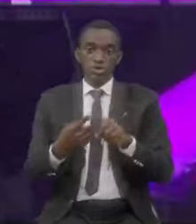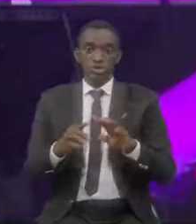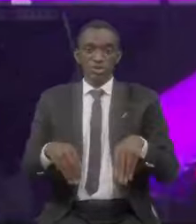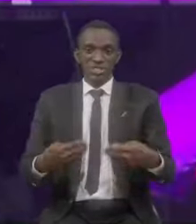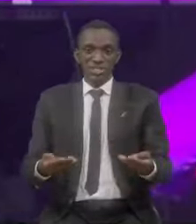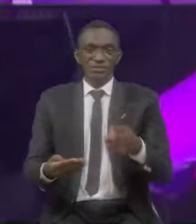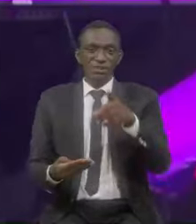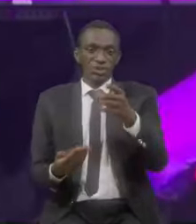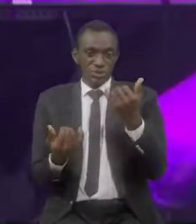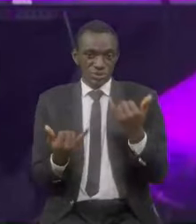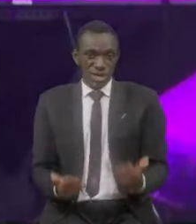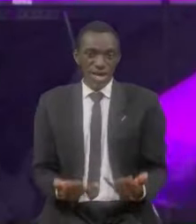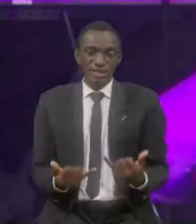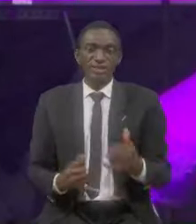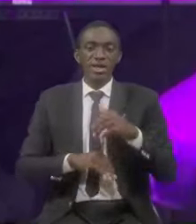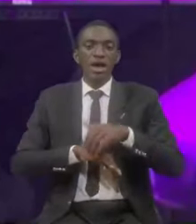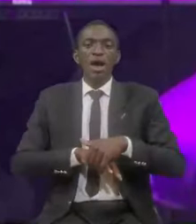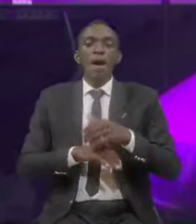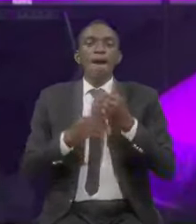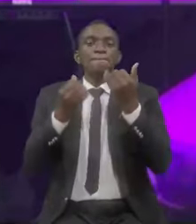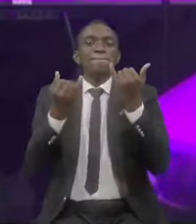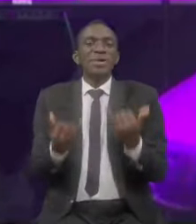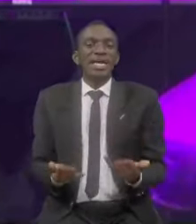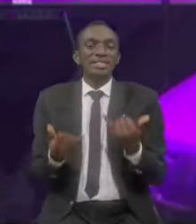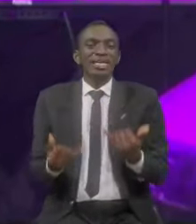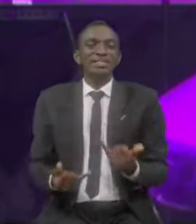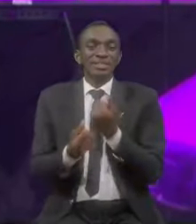soir. Le salut présent.